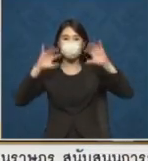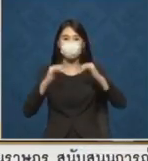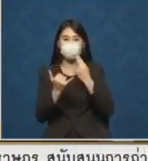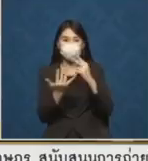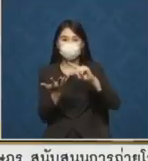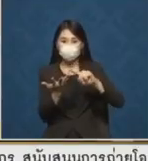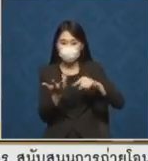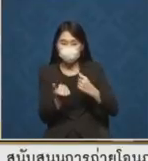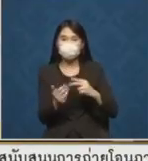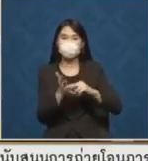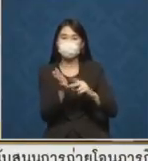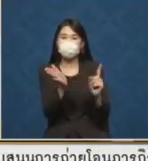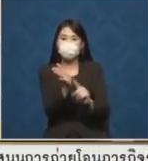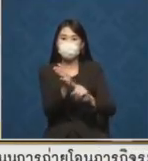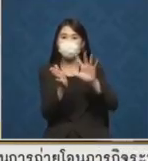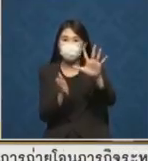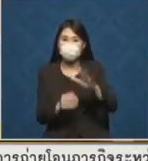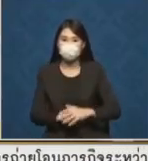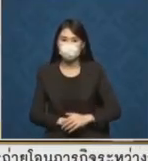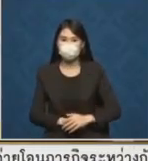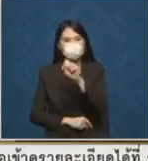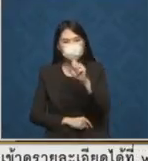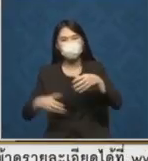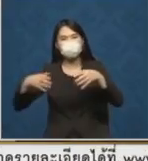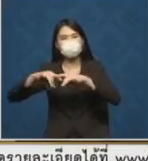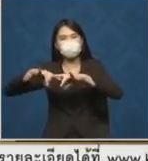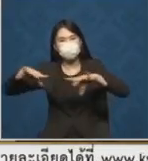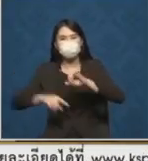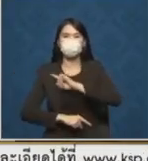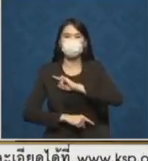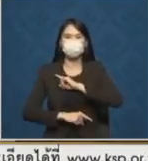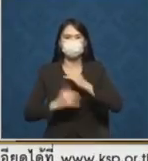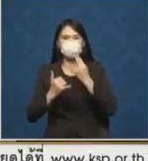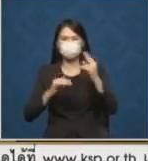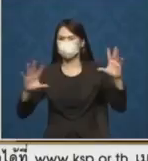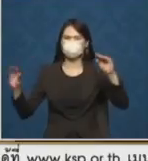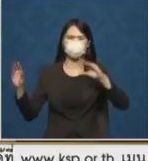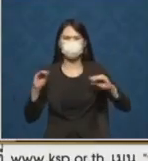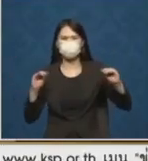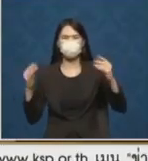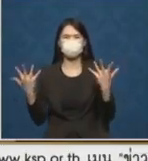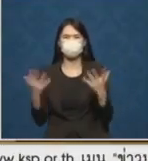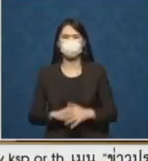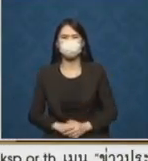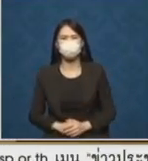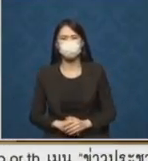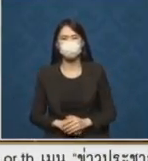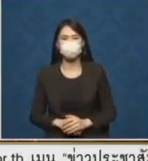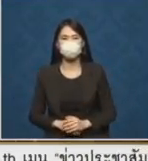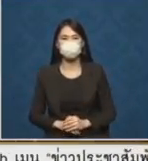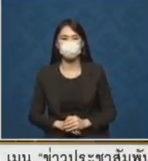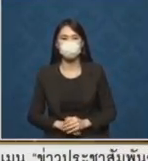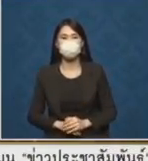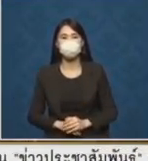ยันแล้วก็มี SMS แจ้งวันประชุมให้ทราบด้วยก็จะบอกว่าไม่ทราบก็คงเป็นไปไม่ได้ในเรื่องของการประชุมสภาสัปดาห์นี้นะคะมีทั้